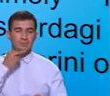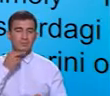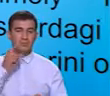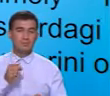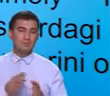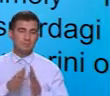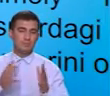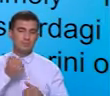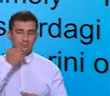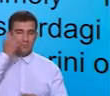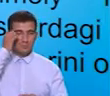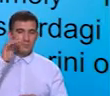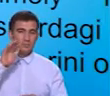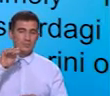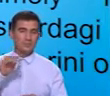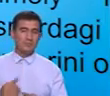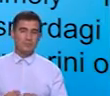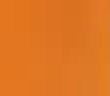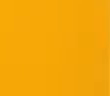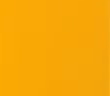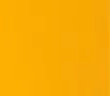E'tiboringiz uchun rahmat. Xayr, salomat bo'ling.